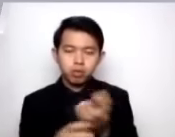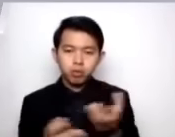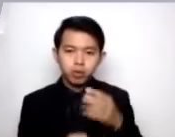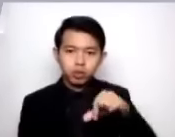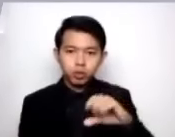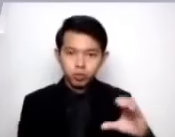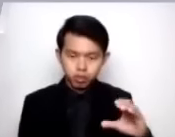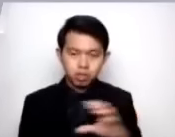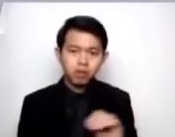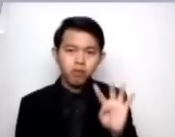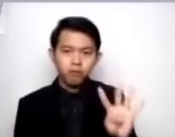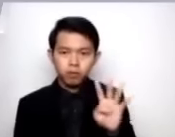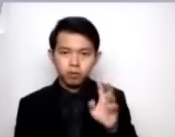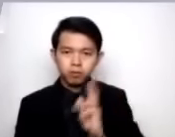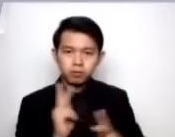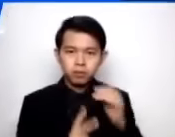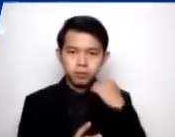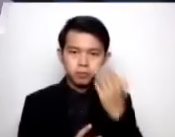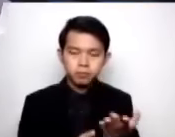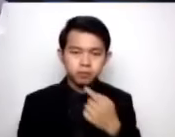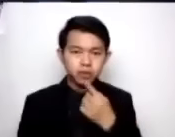niya, hindi siya tumakas.